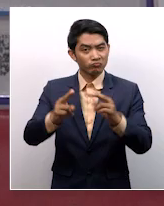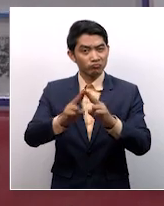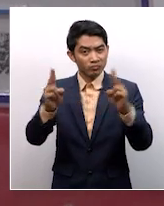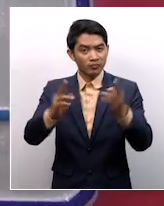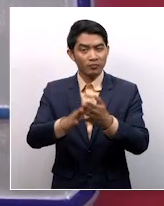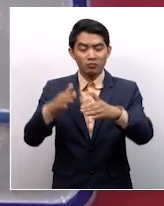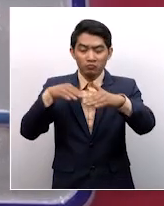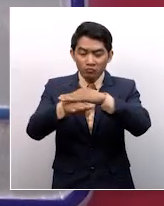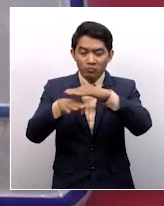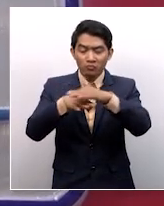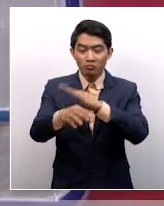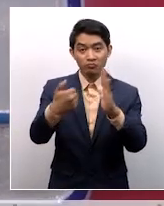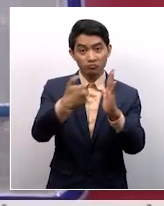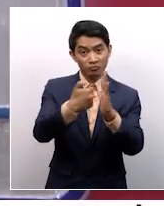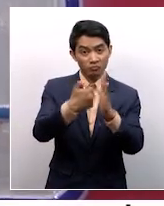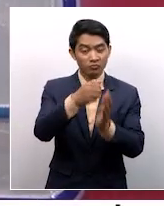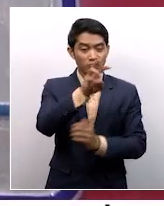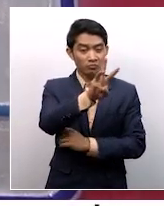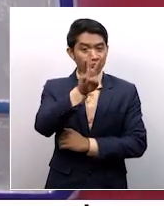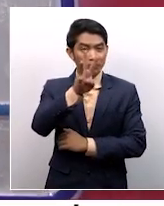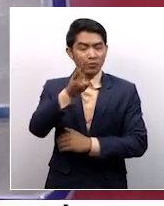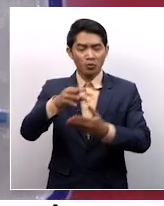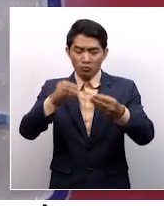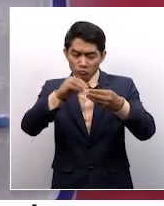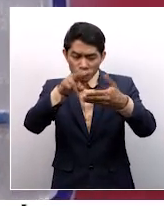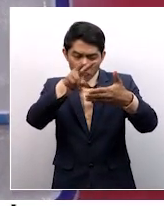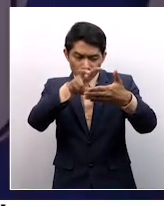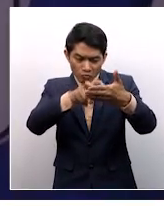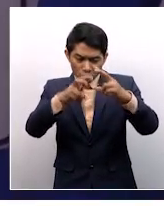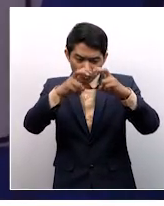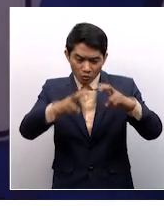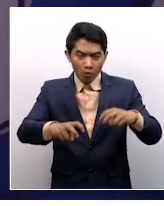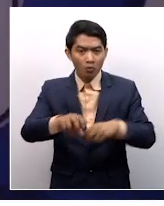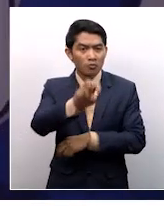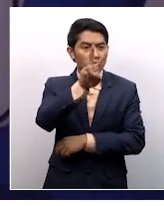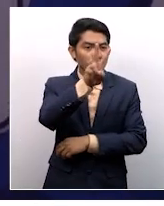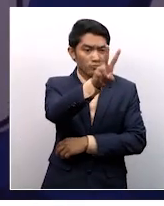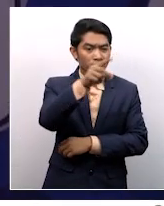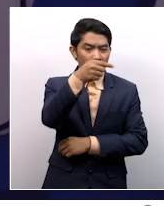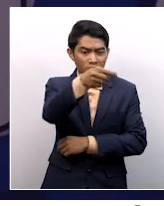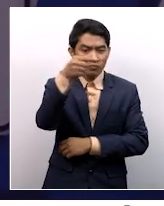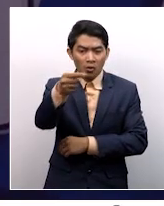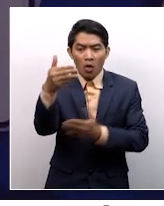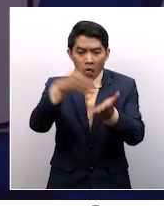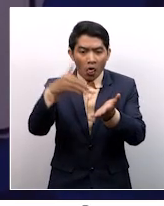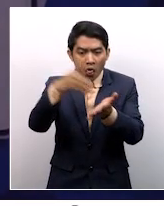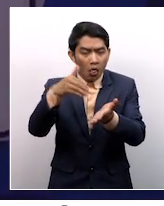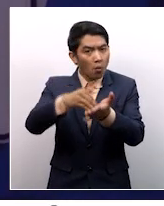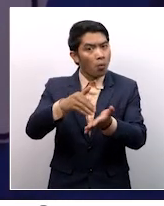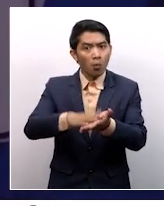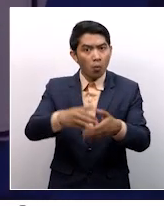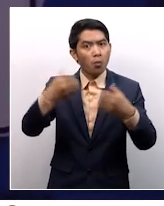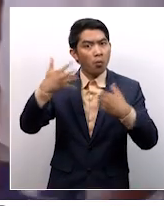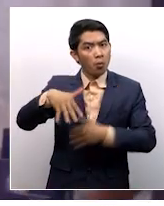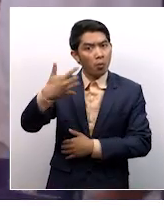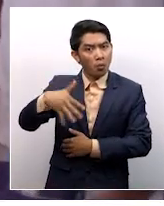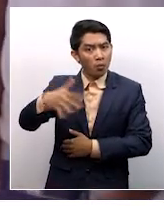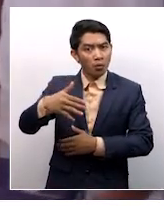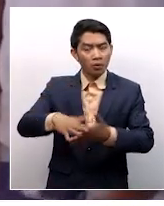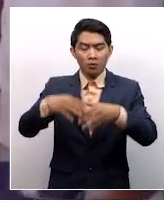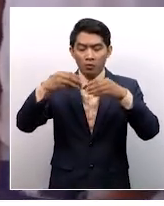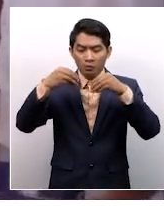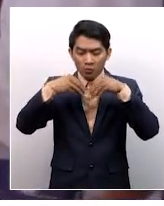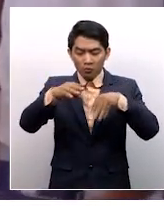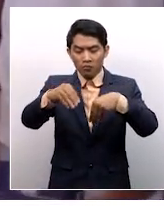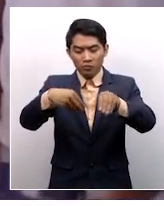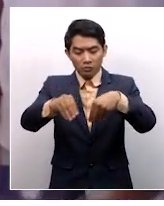ងៃមានអ្នកចូលទៅកាន់គេហទំព័រនិងវាយរកលេខរហូតដល់ទៅ2លានដងសូមបញ្ជាក់ថាផ្លាកលេខពិសេសផ្ទាល់ខ្លួនដែលត្រូវបានប្រកាស